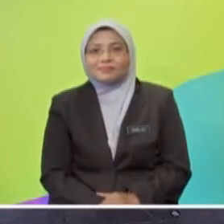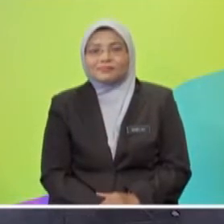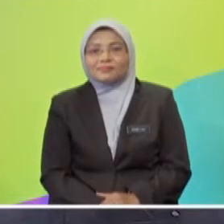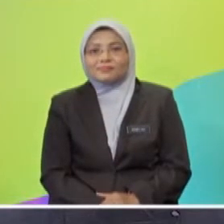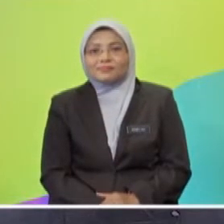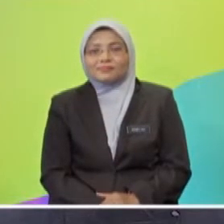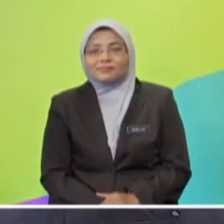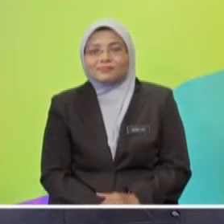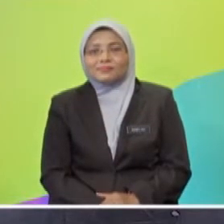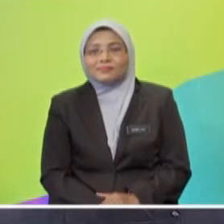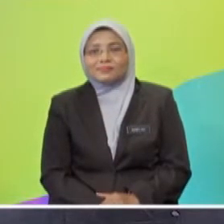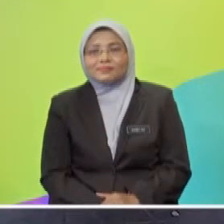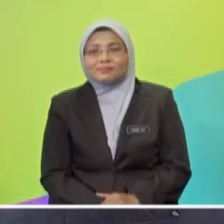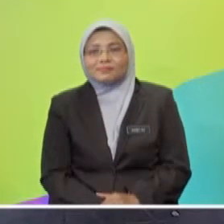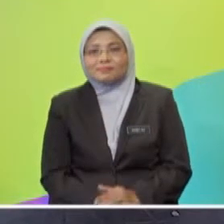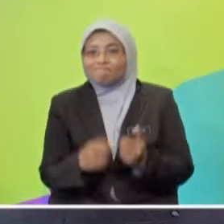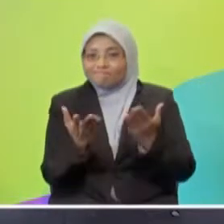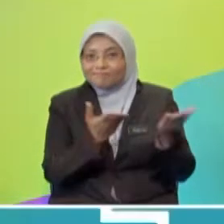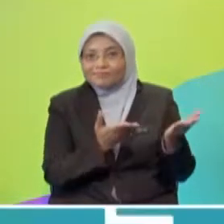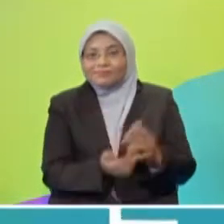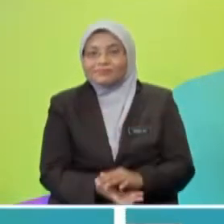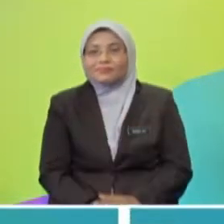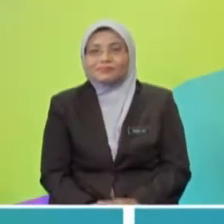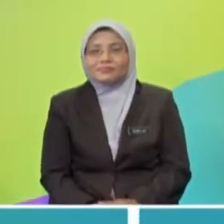Oh yes sadis sudah kenside